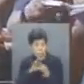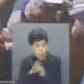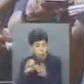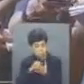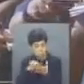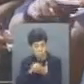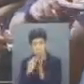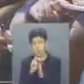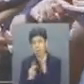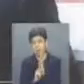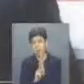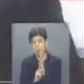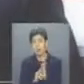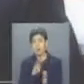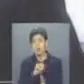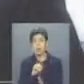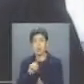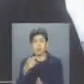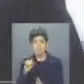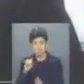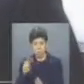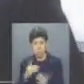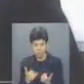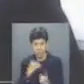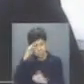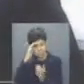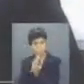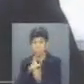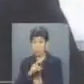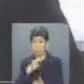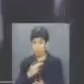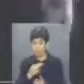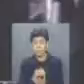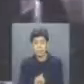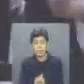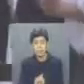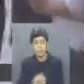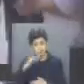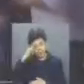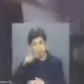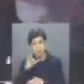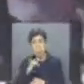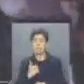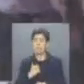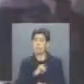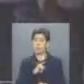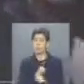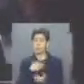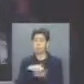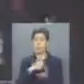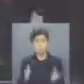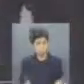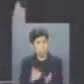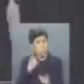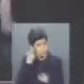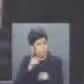ก้ไขกฎหมายอาญามาตรา112โดยร้อยตำรวจเอกเฉลิมอยู่บำรุงกับพลเอกยุทธศักดิ์ศศิประภานะคะกล่าวสนับสนุนความเห็น